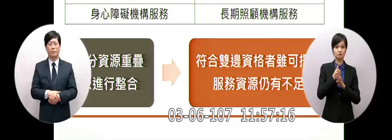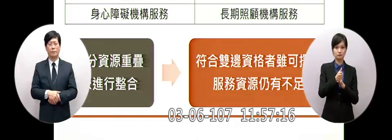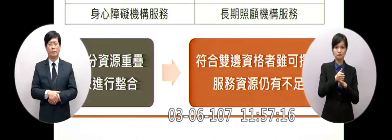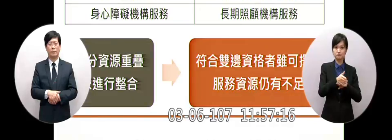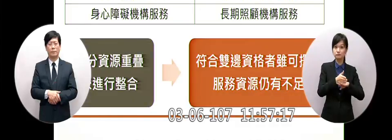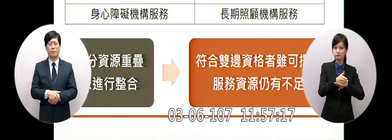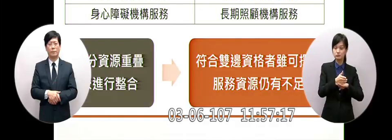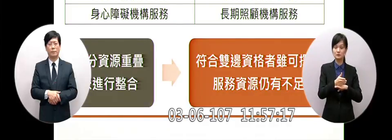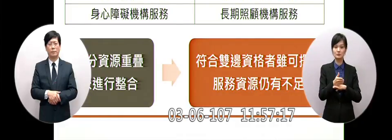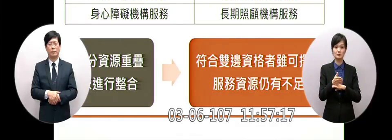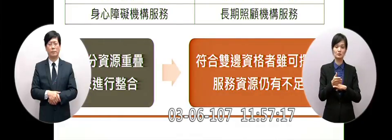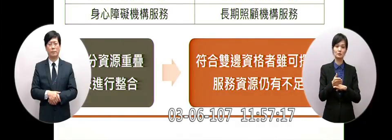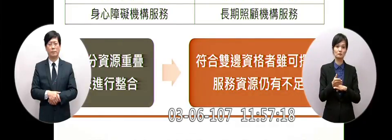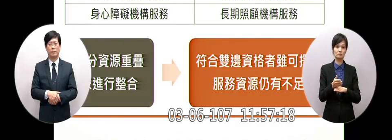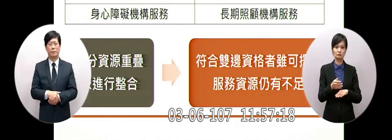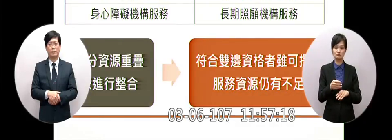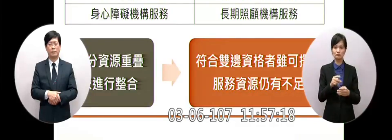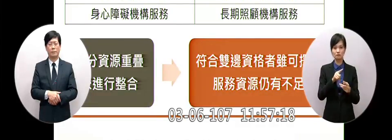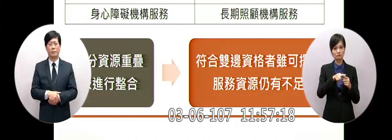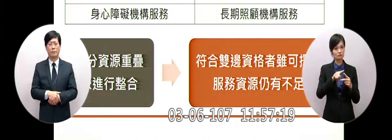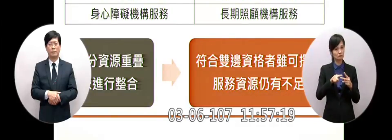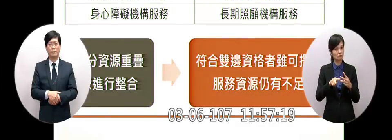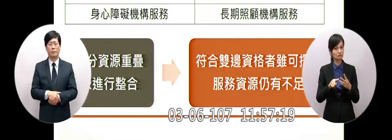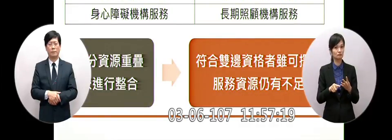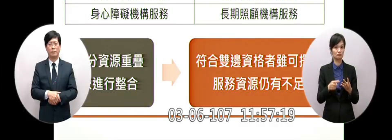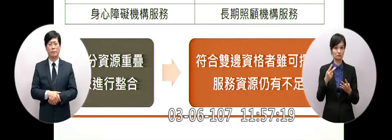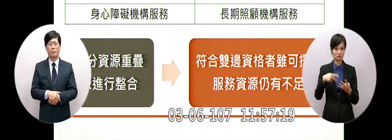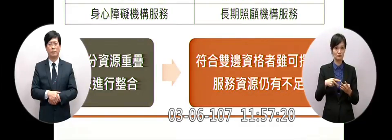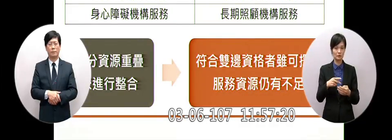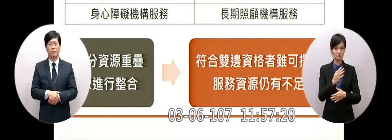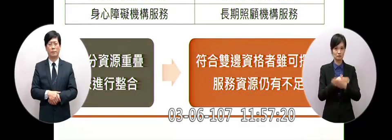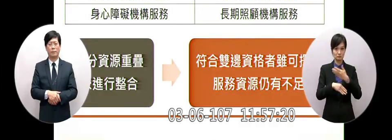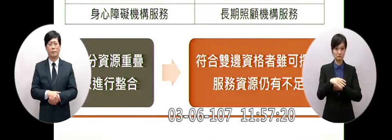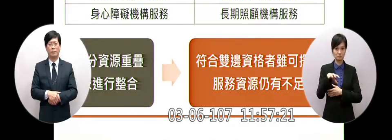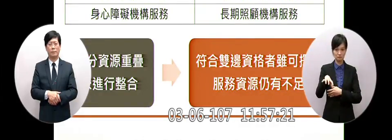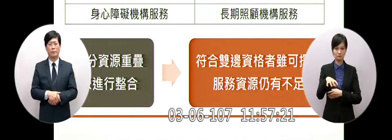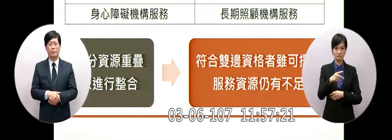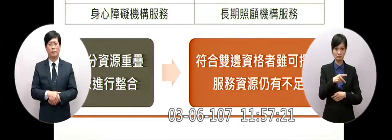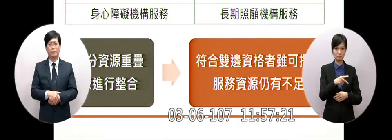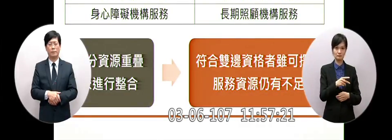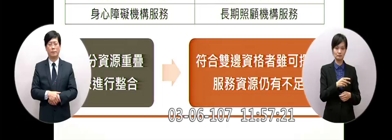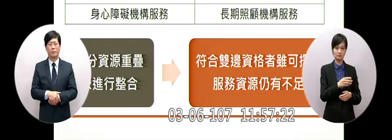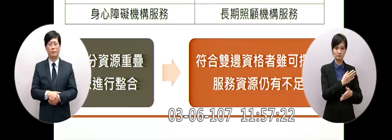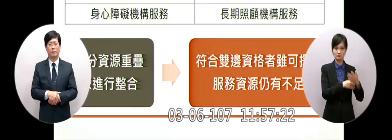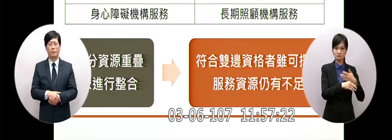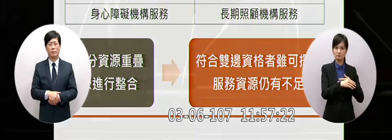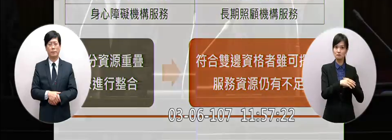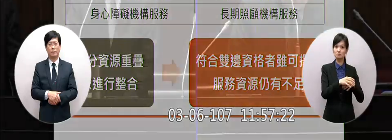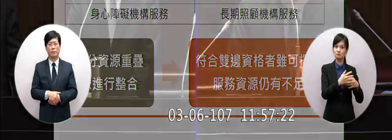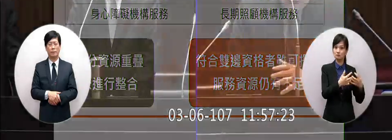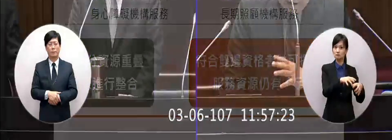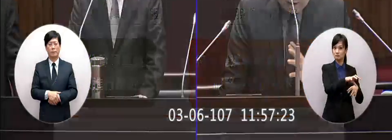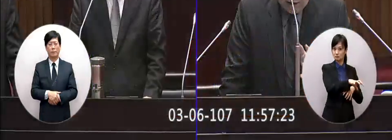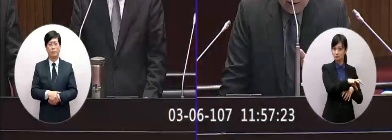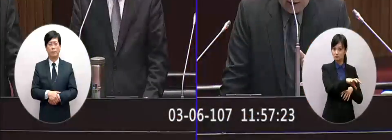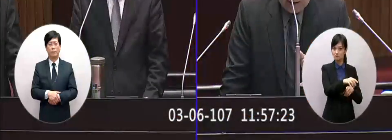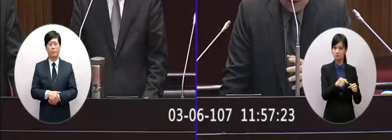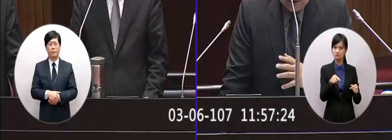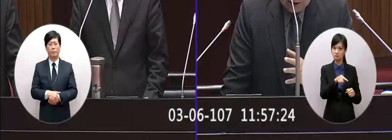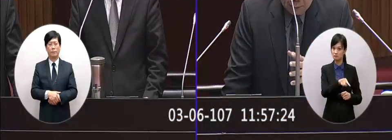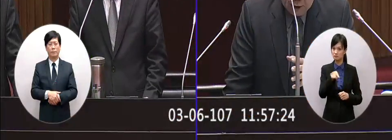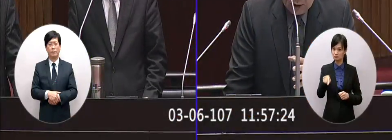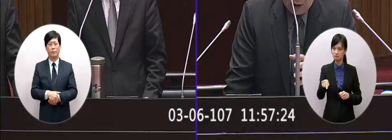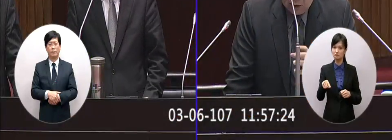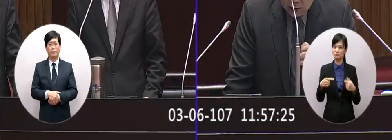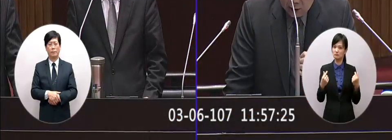通接送。这个部分的话乃至于就是身心障碍福利机构这跟长照服务机构的这个部分，它其实在